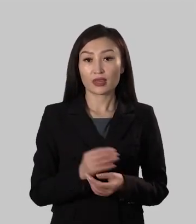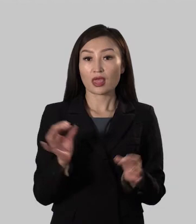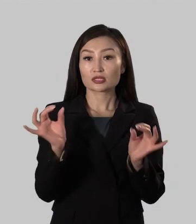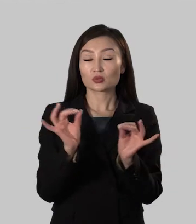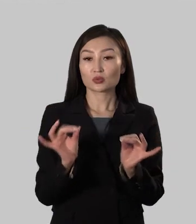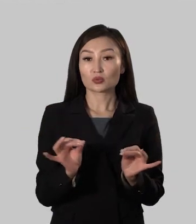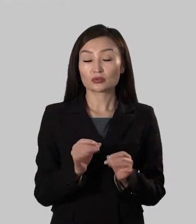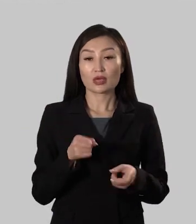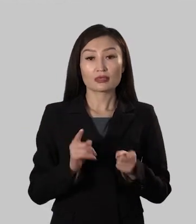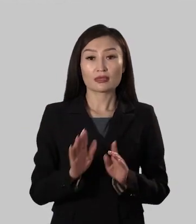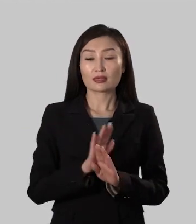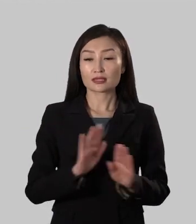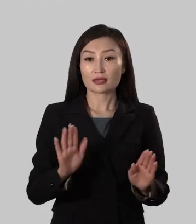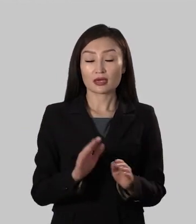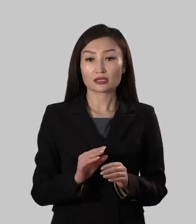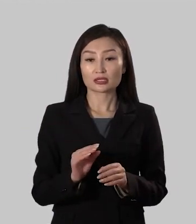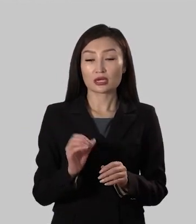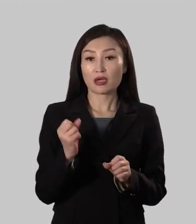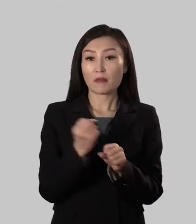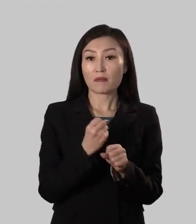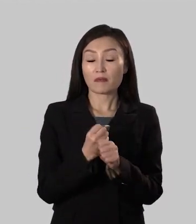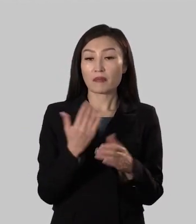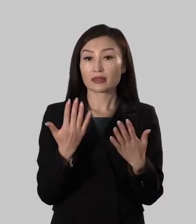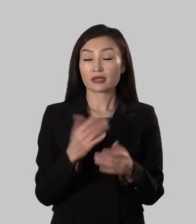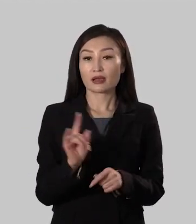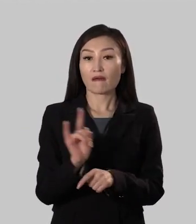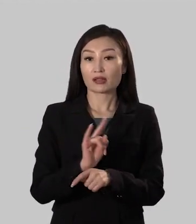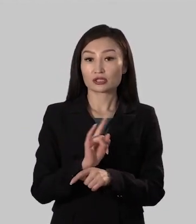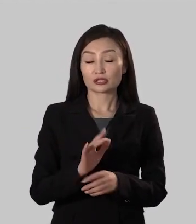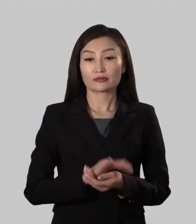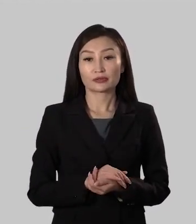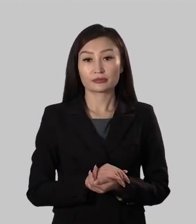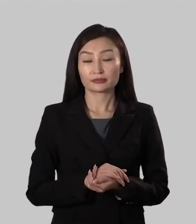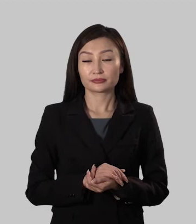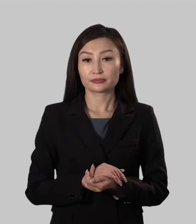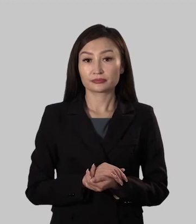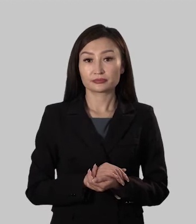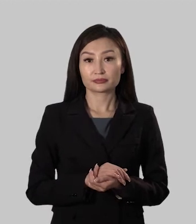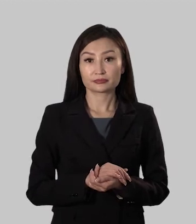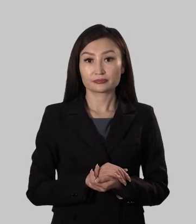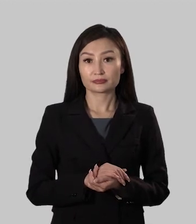Искусственный, ненастоящий, поддельный, фальшивый.